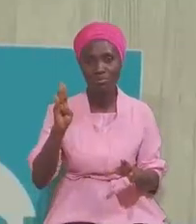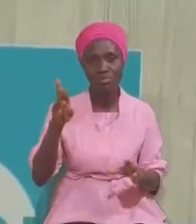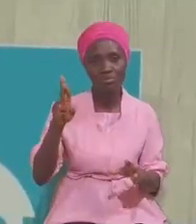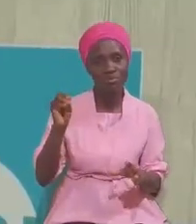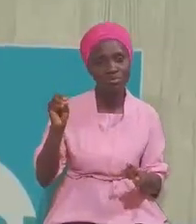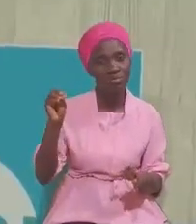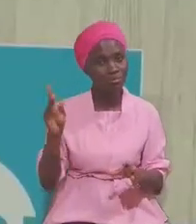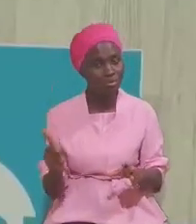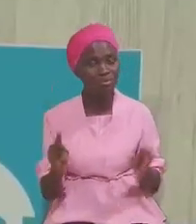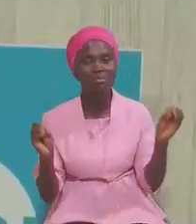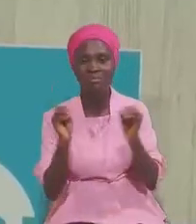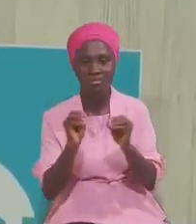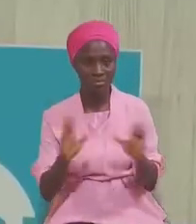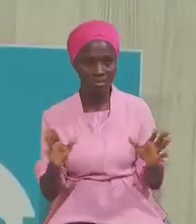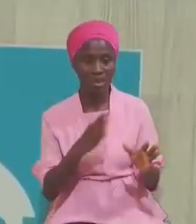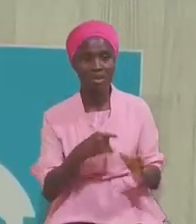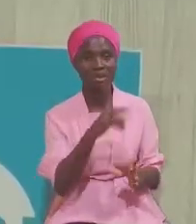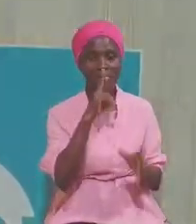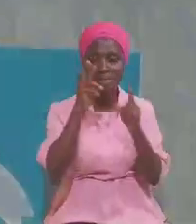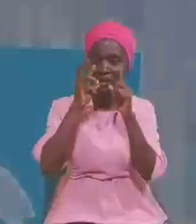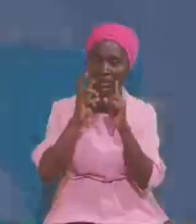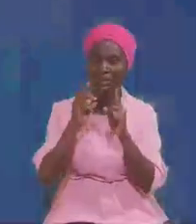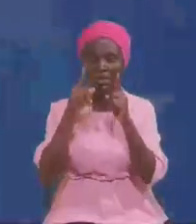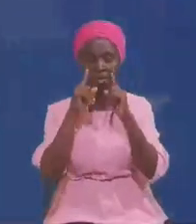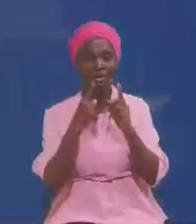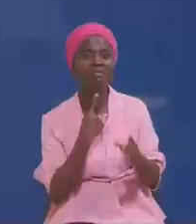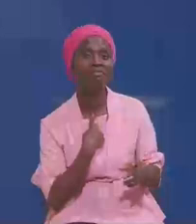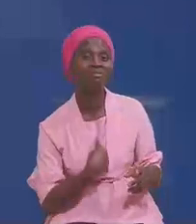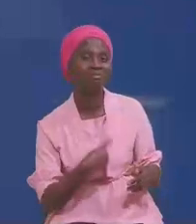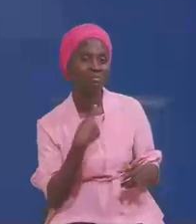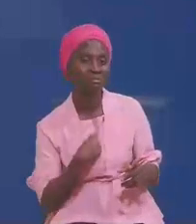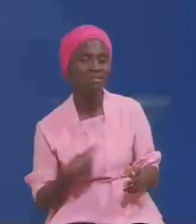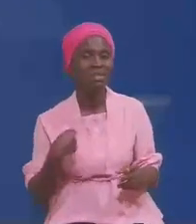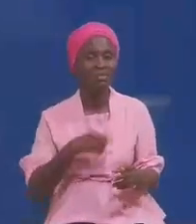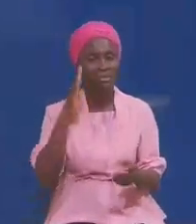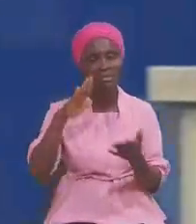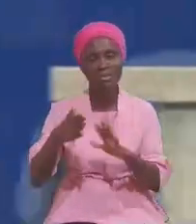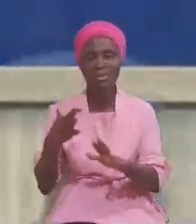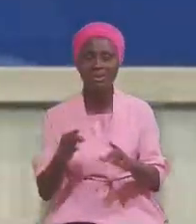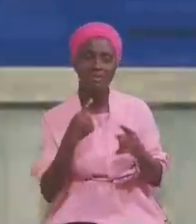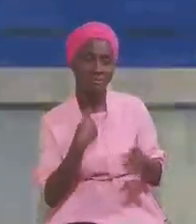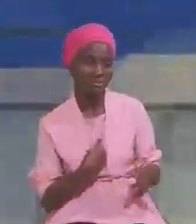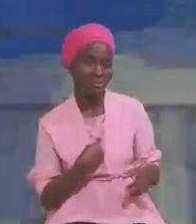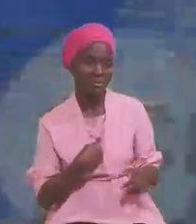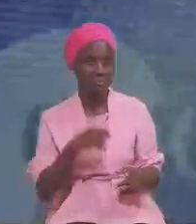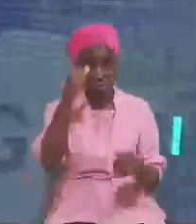ils pleuraient. Ils étaient assoiffés. Nous allons mourir de soif. Rappelez-vous.